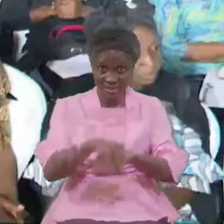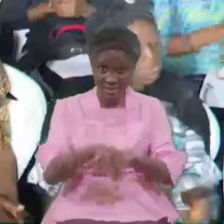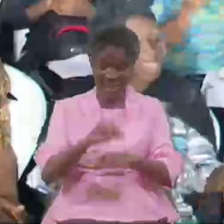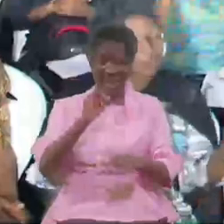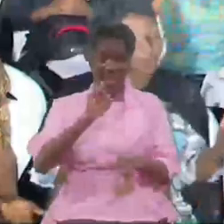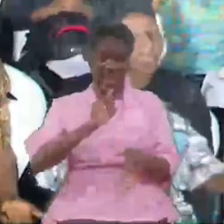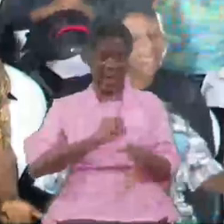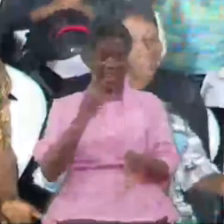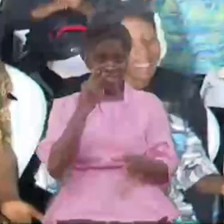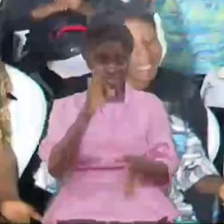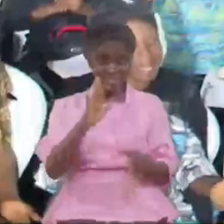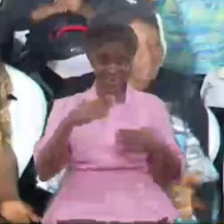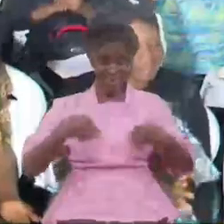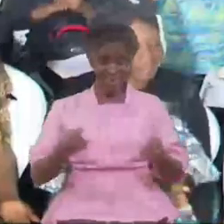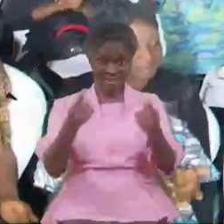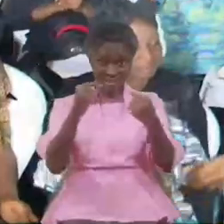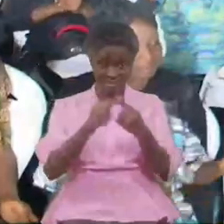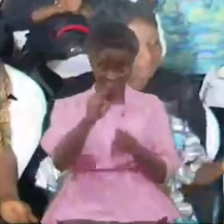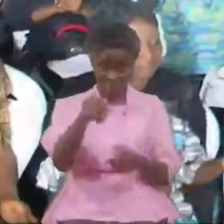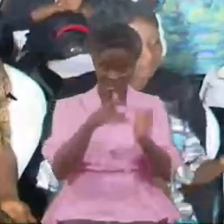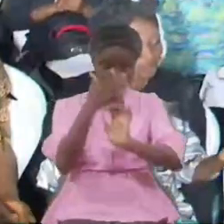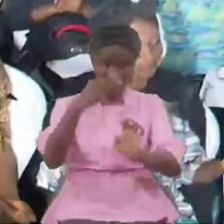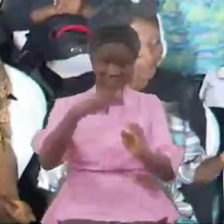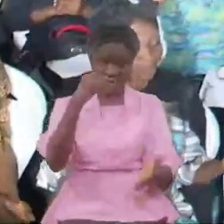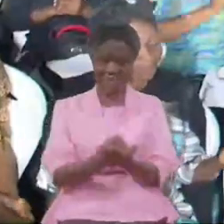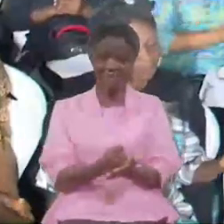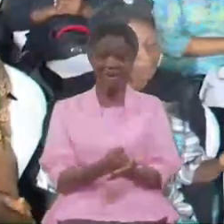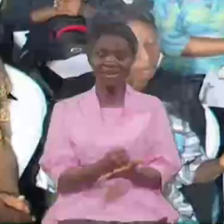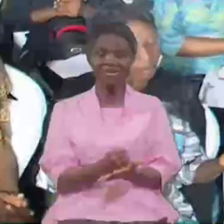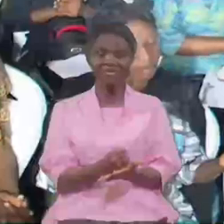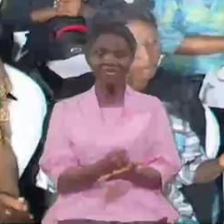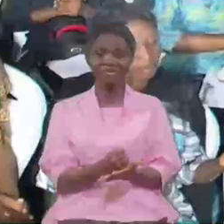Ce soir, je vois votre guérison venir vers vous.